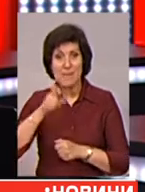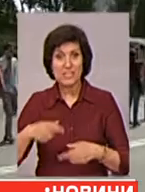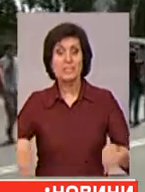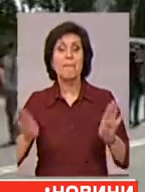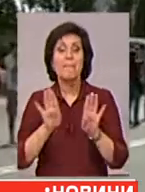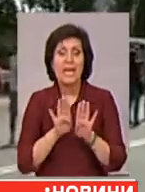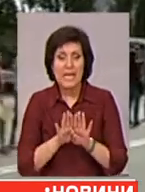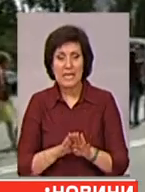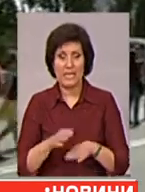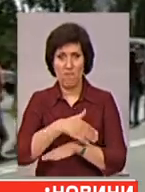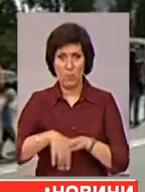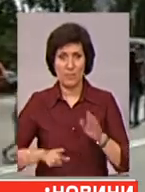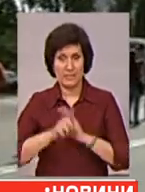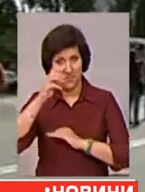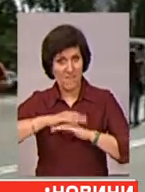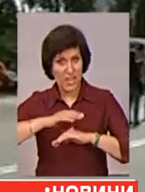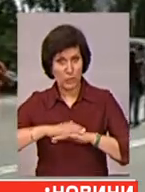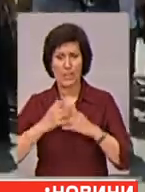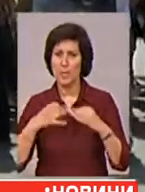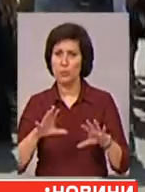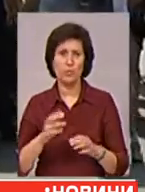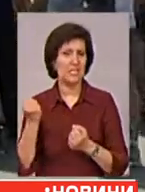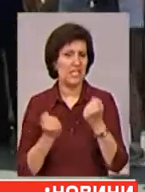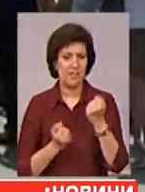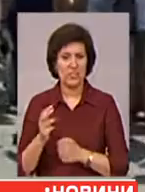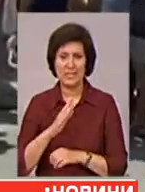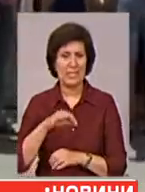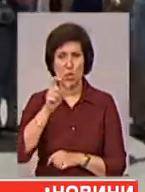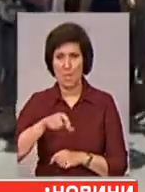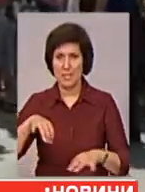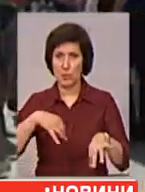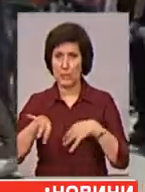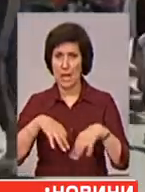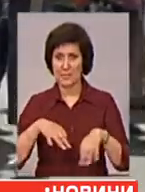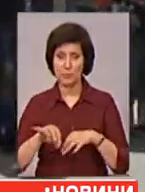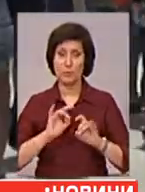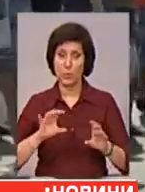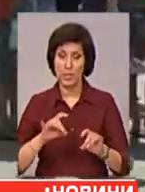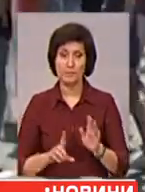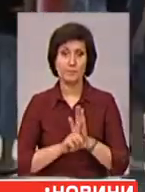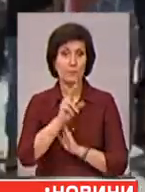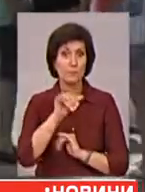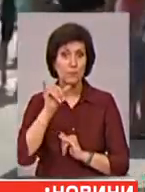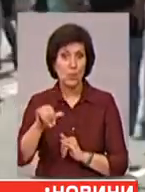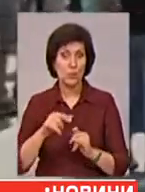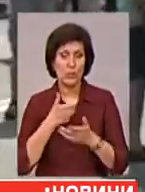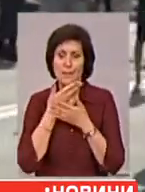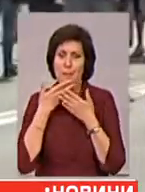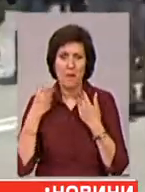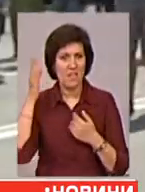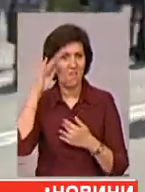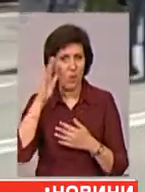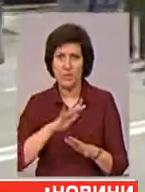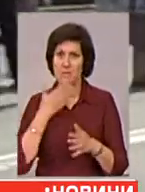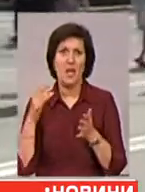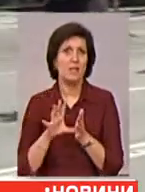перекрили цю вулицю. Ще з вечора не пропускали ані автівок, ані громадського транспорту. Пояснюють, із понеділка в їхніх оселях немає ні води,